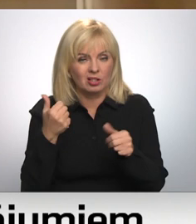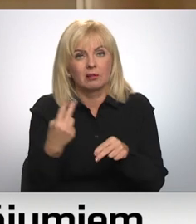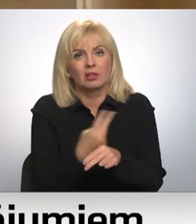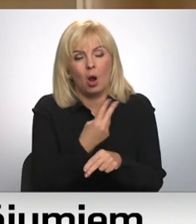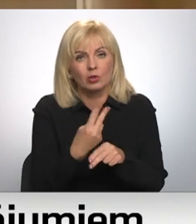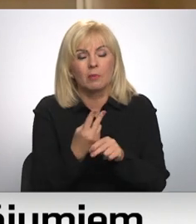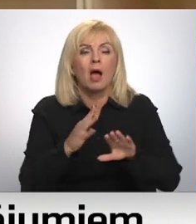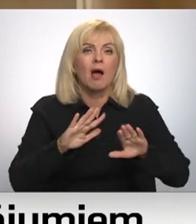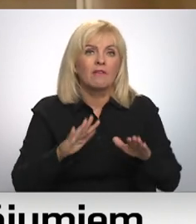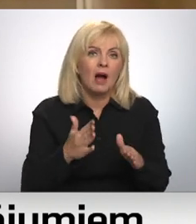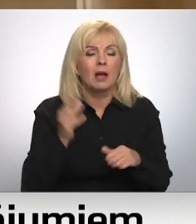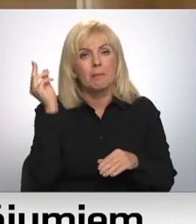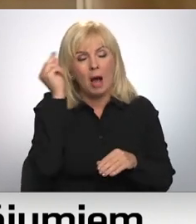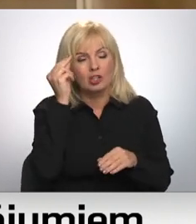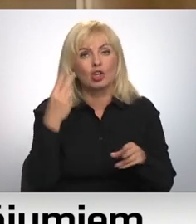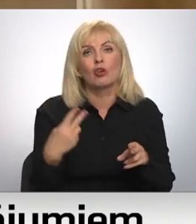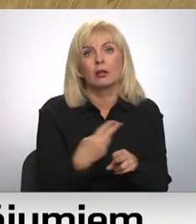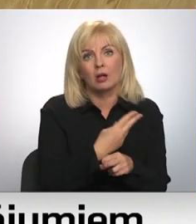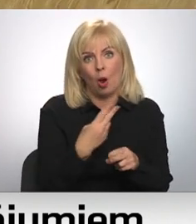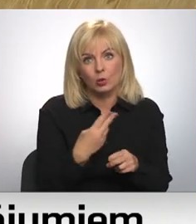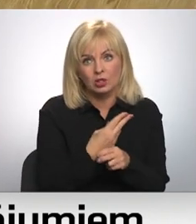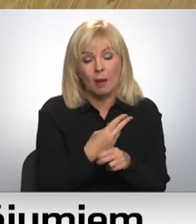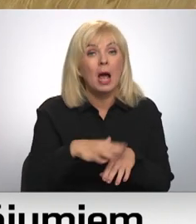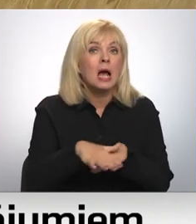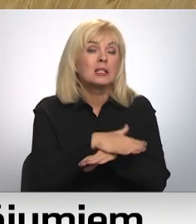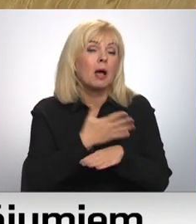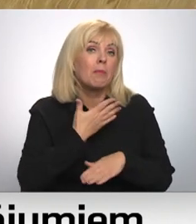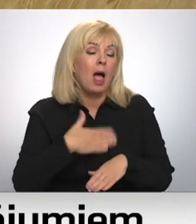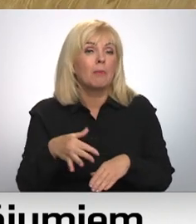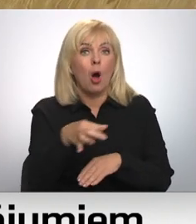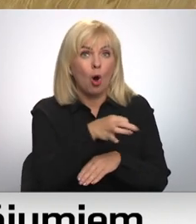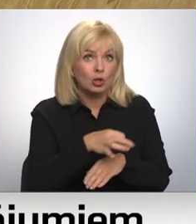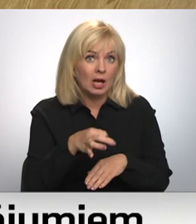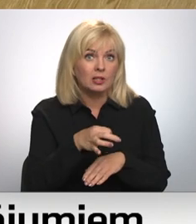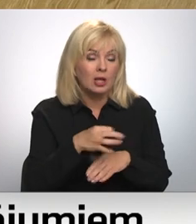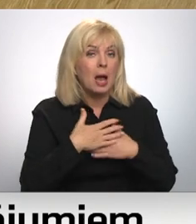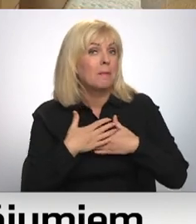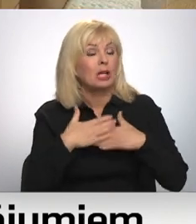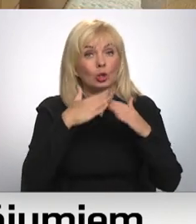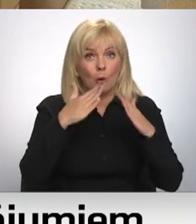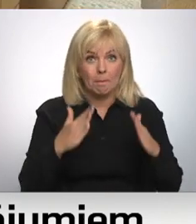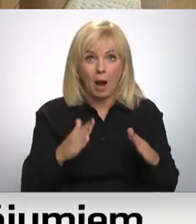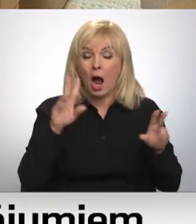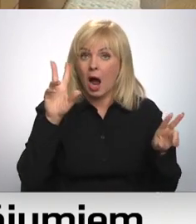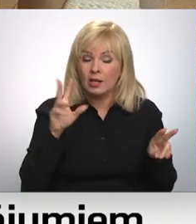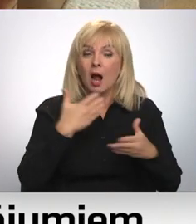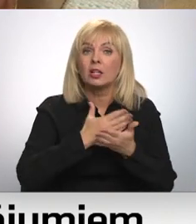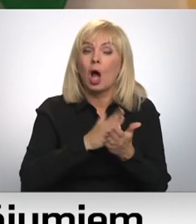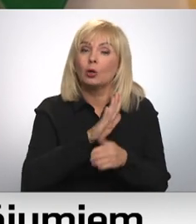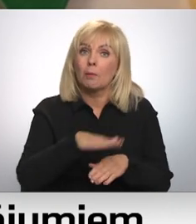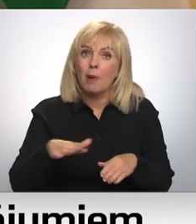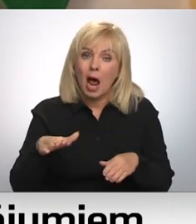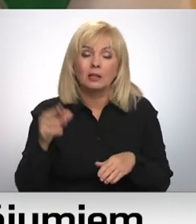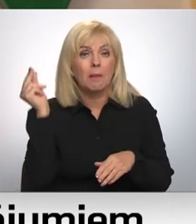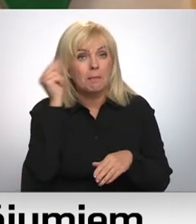arī tiešām mācīšanās traucējumi. Sabiedriskā labuma organizācija Brīnumāja novērojas, ka lielai daļai bērnu ar mācīšanās